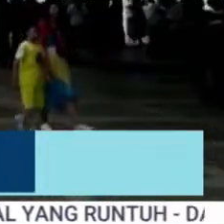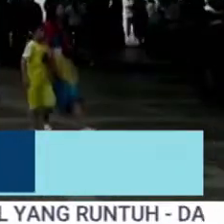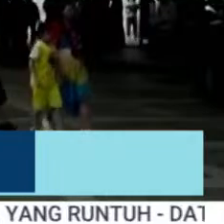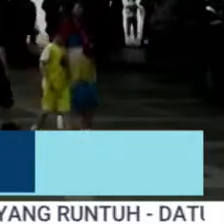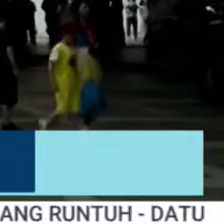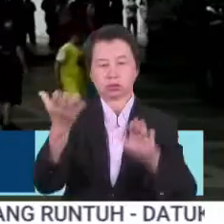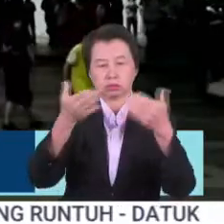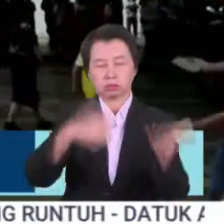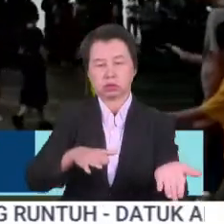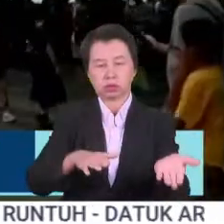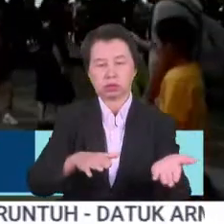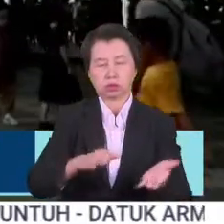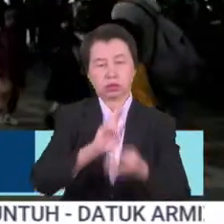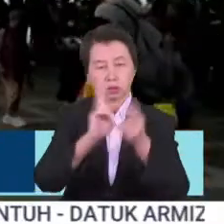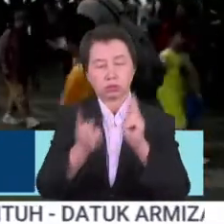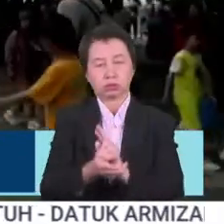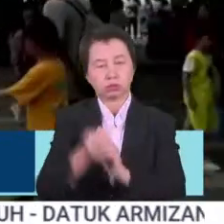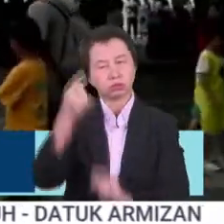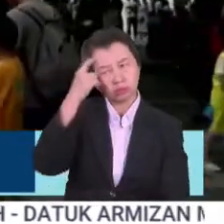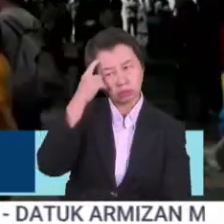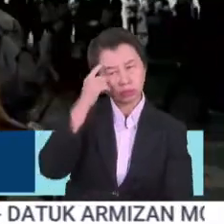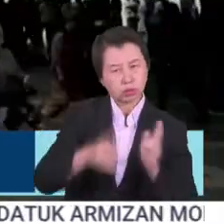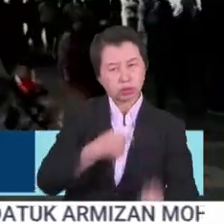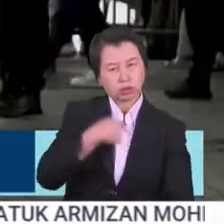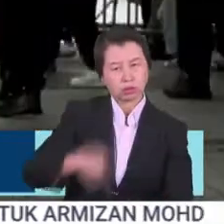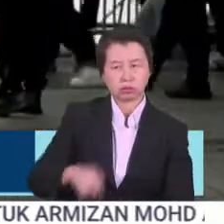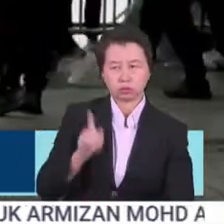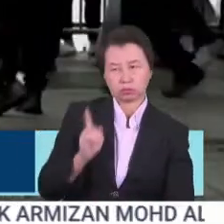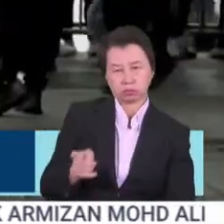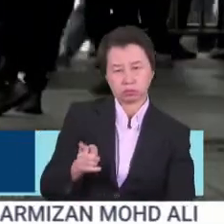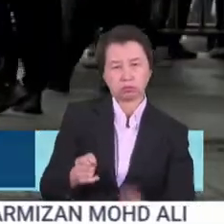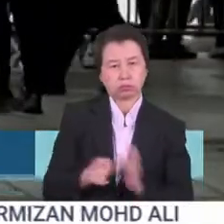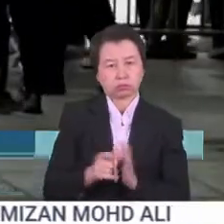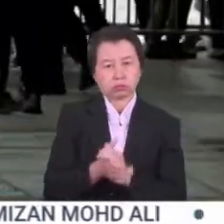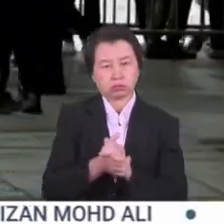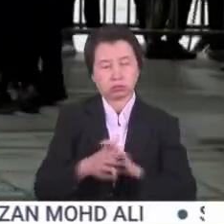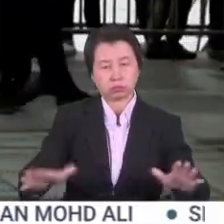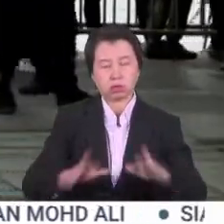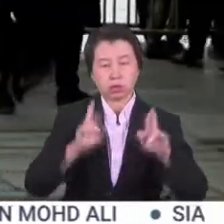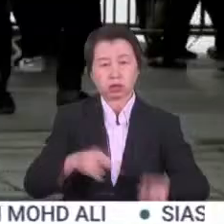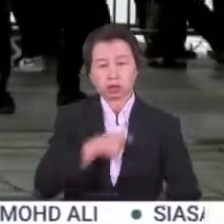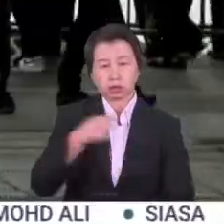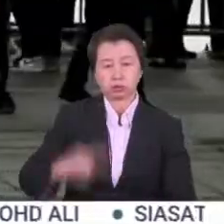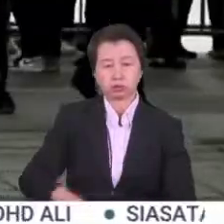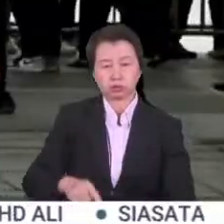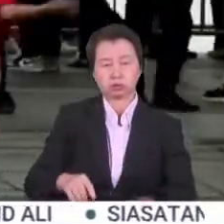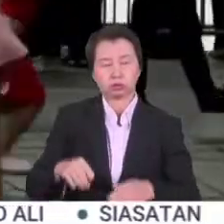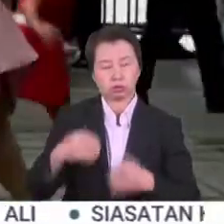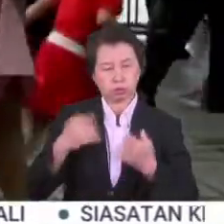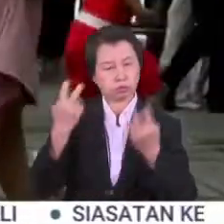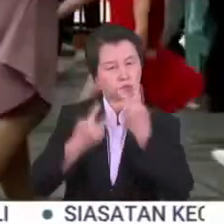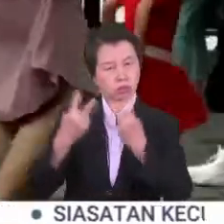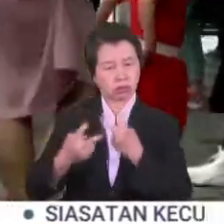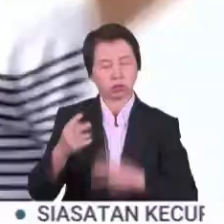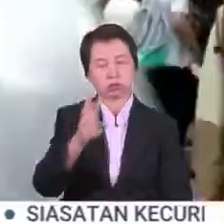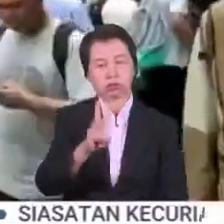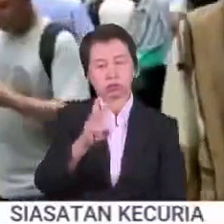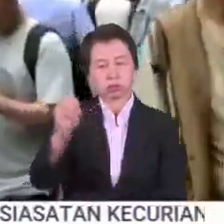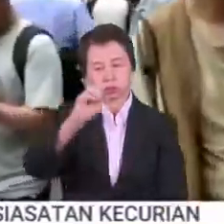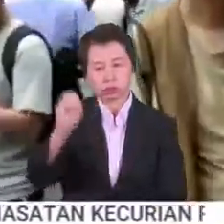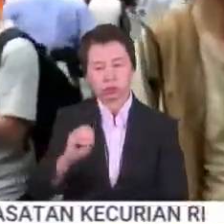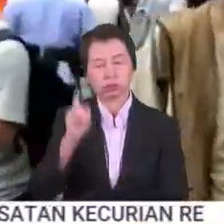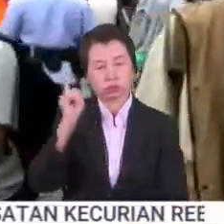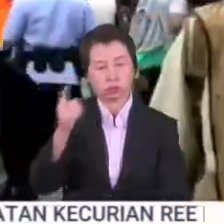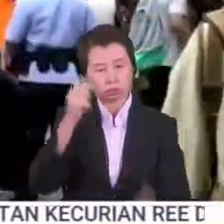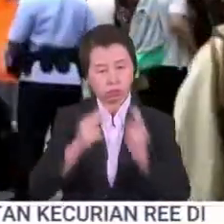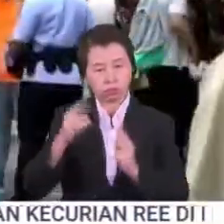tiga nyawa. Ia mengubah persepsi rakyat China terhadap soal keselamatan. Rakyat China menyumbang hampir 60% jumlah keseluruhan